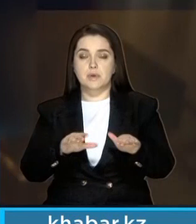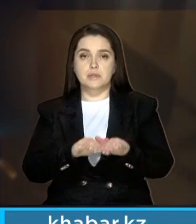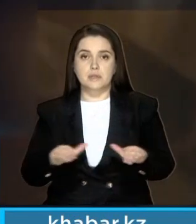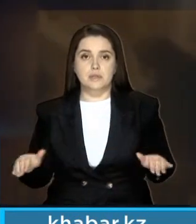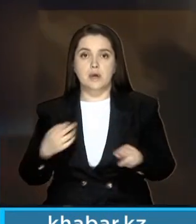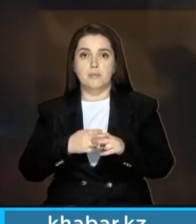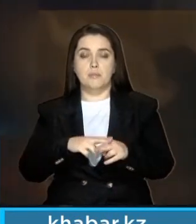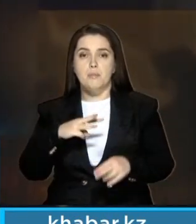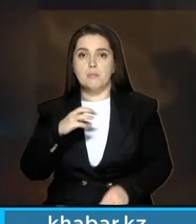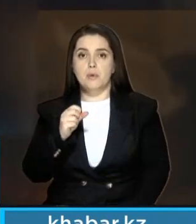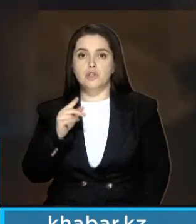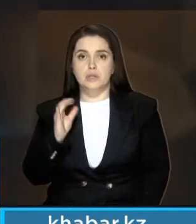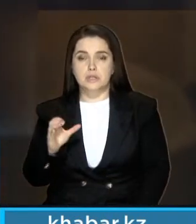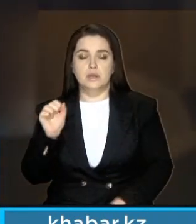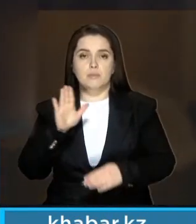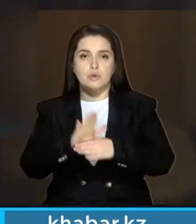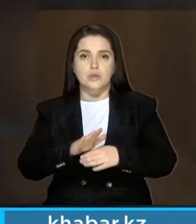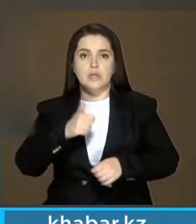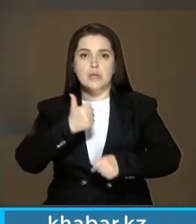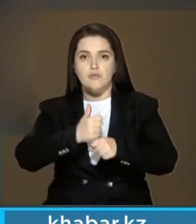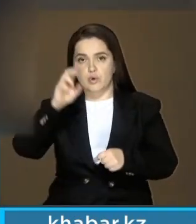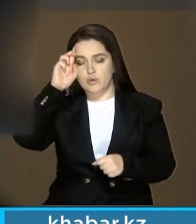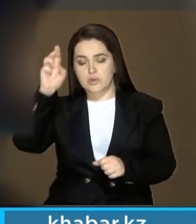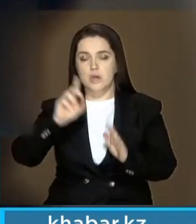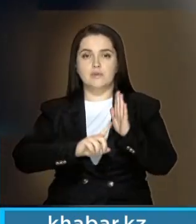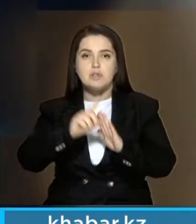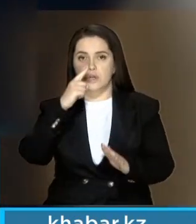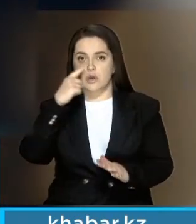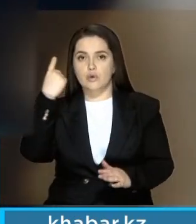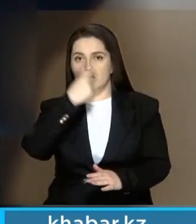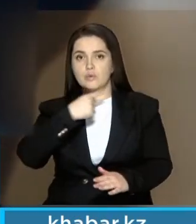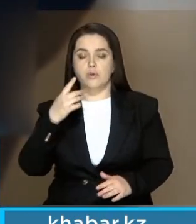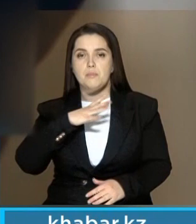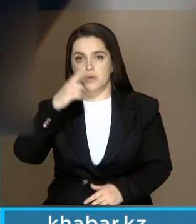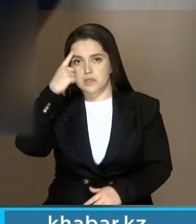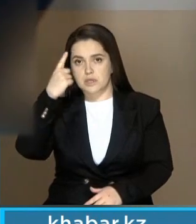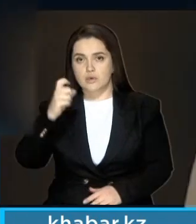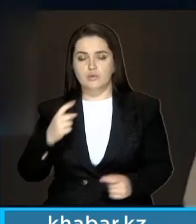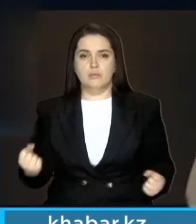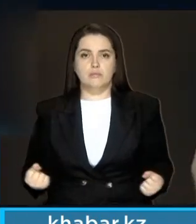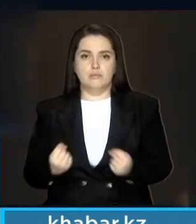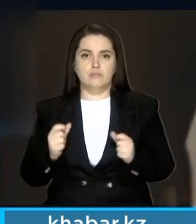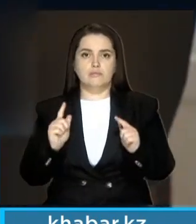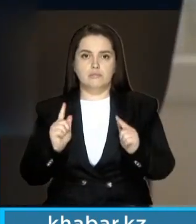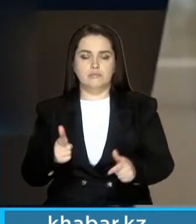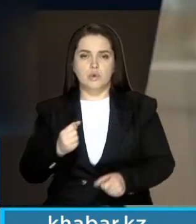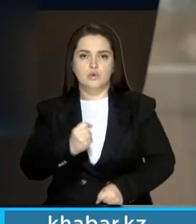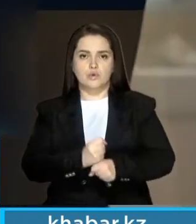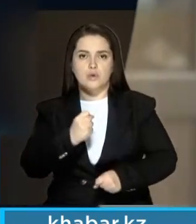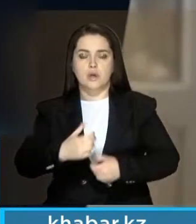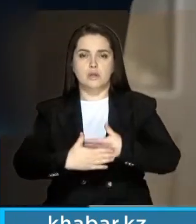разработали мажилисмены по поручению главы государства. В начале года Касым-Жомарт Токаев заявил, что поддерживает ужесточение наказания